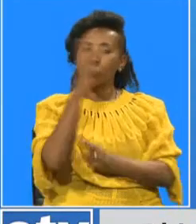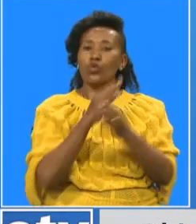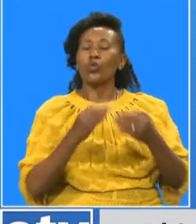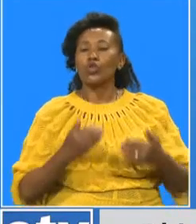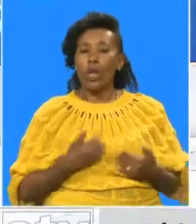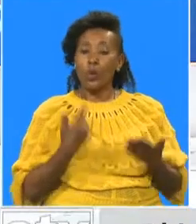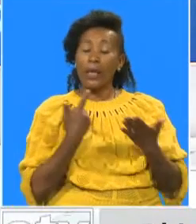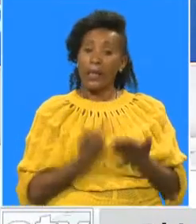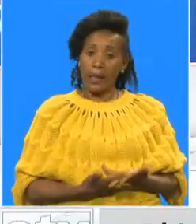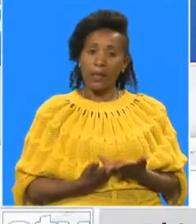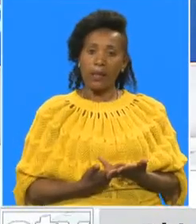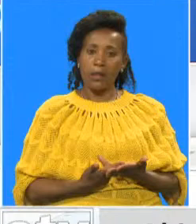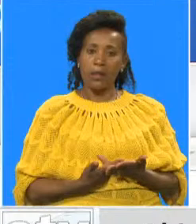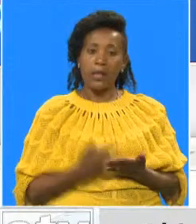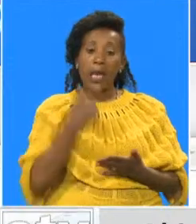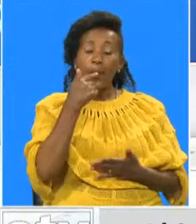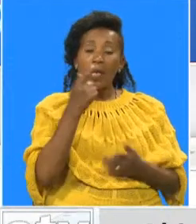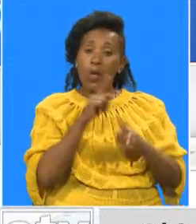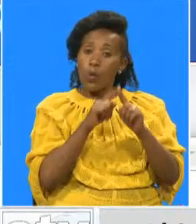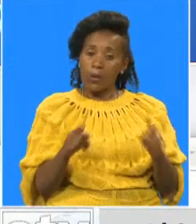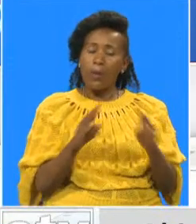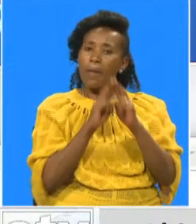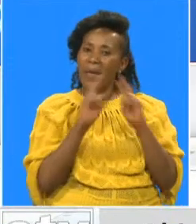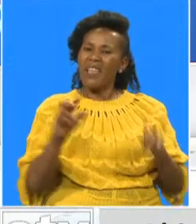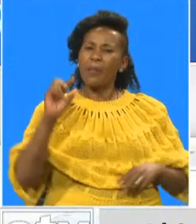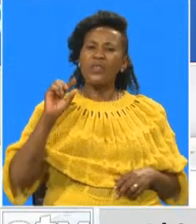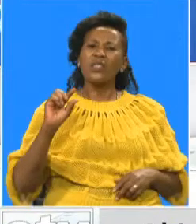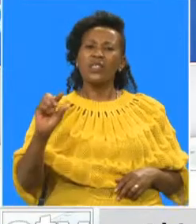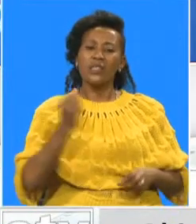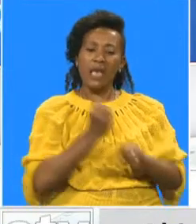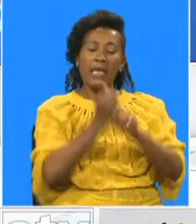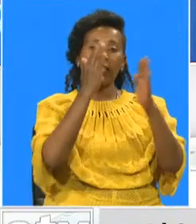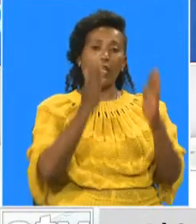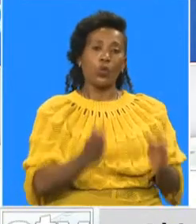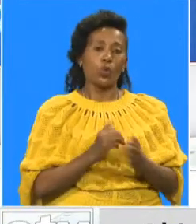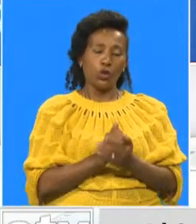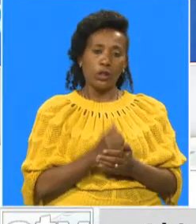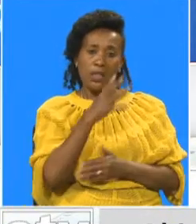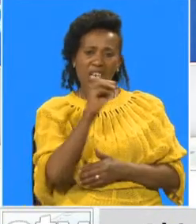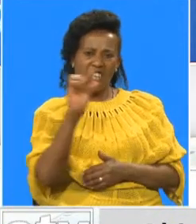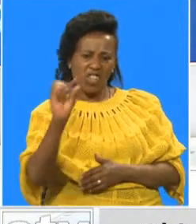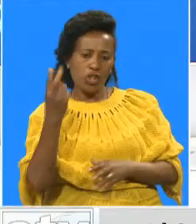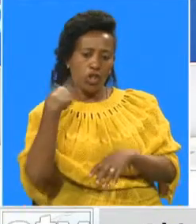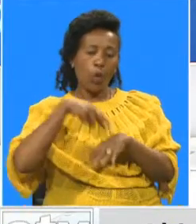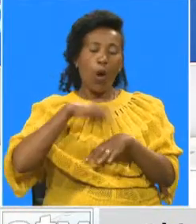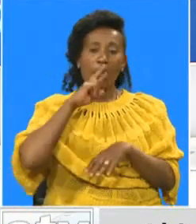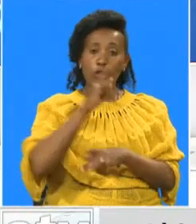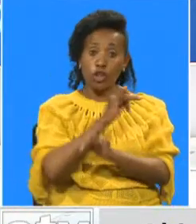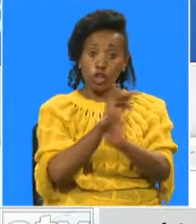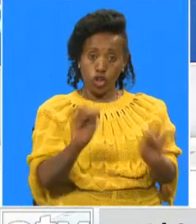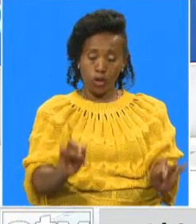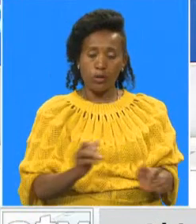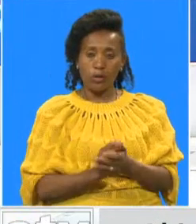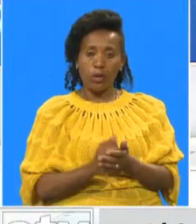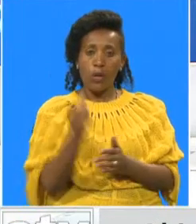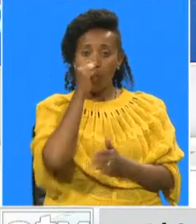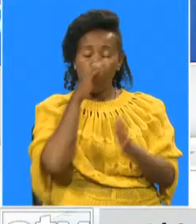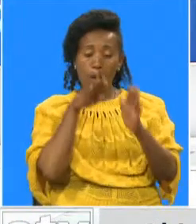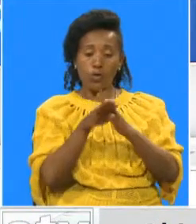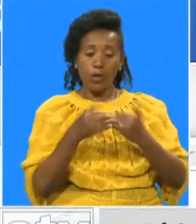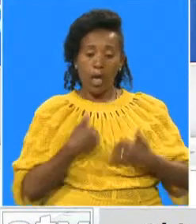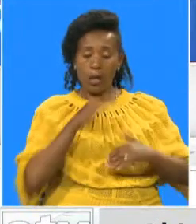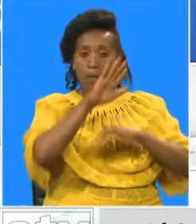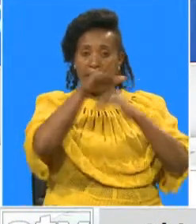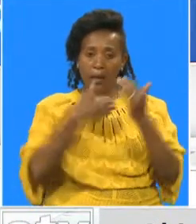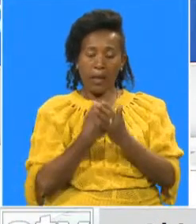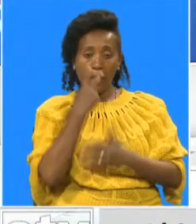አሉ። ይሄንን የምለው ግን በጣም ትንሽ አሰሪዎች እና ትንሽ ተቋማት ናቸው እንጂ በኢትዮጵያ ውስጥ አሁን